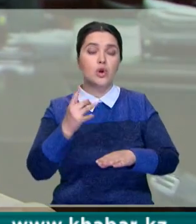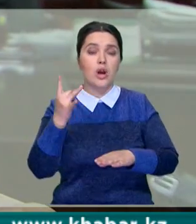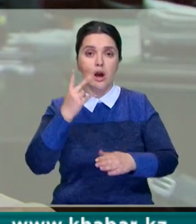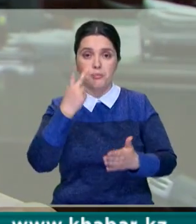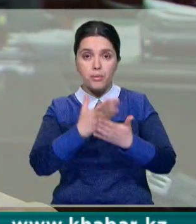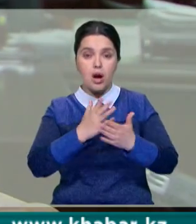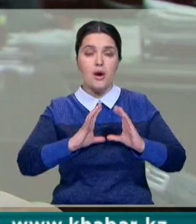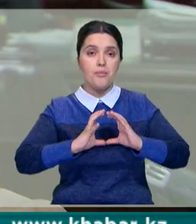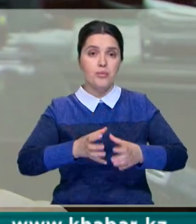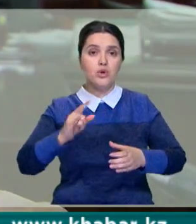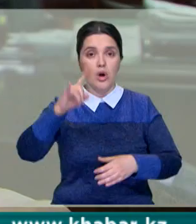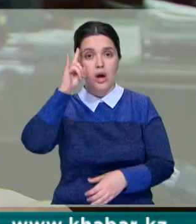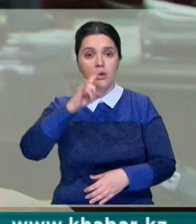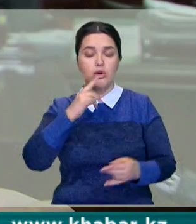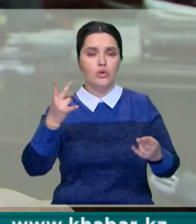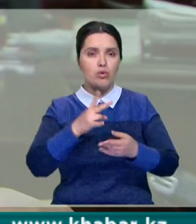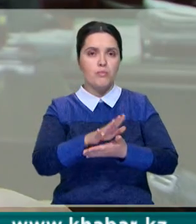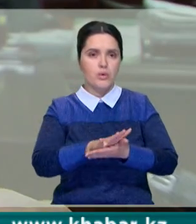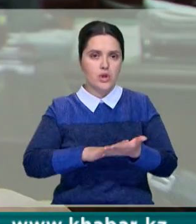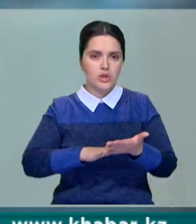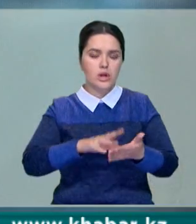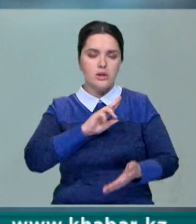с Казахстаном нужно продолжать диалог.